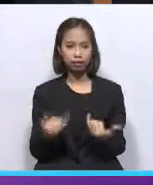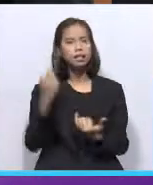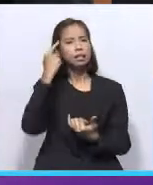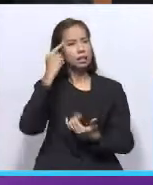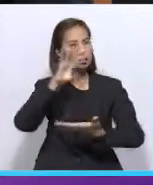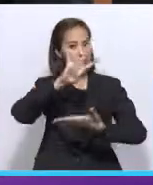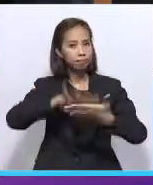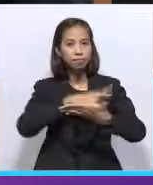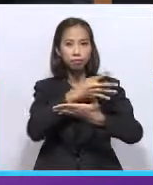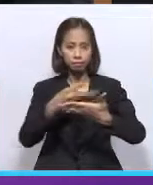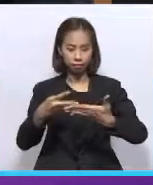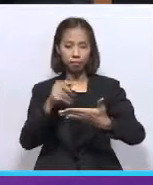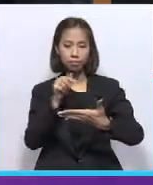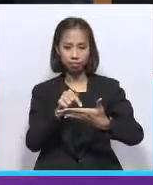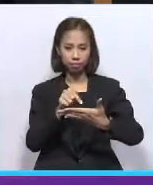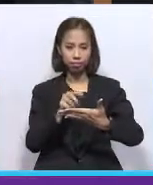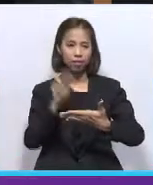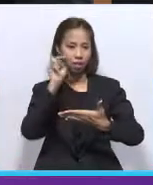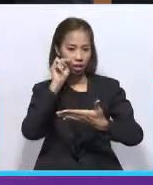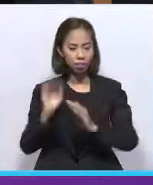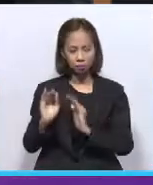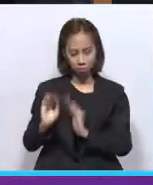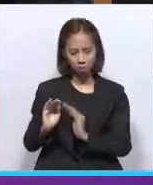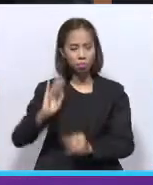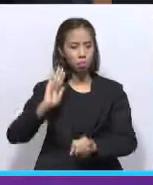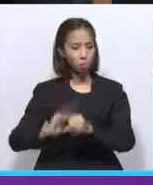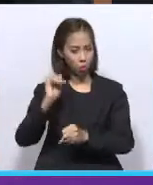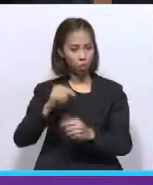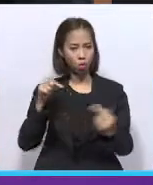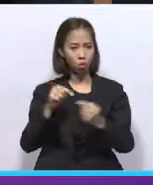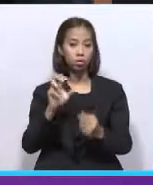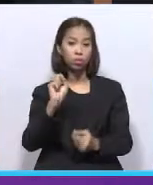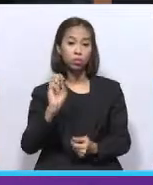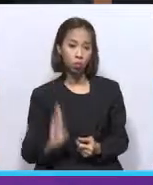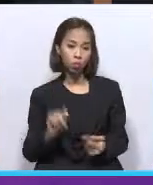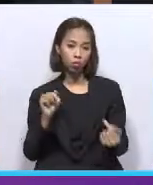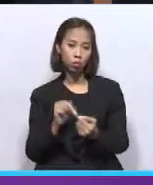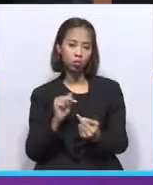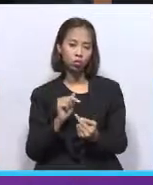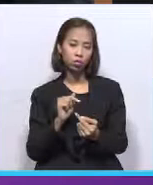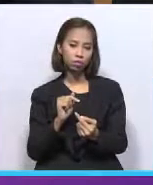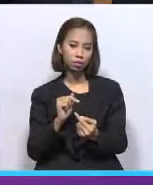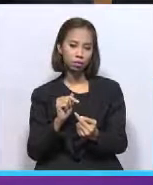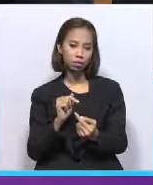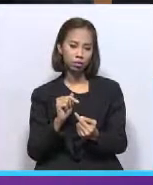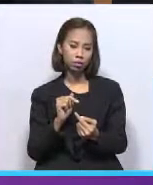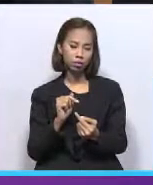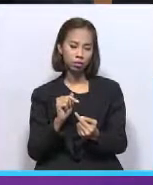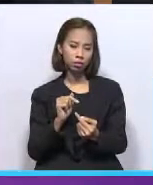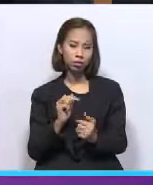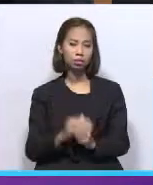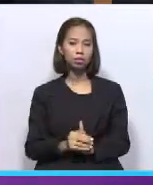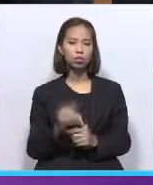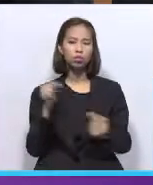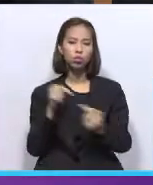ไว้ทั้งหมดเนี่ยมีน้ำเพียงพอที่จะสำรองไว้ในต้นฤดูของการ